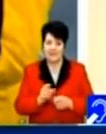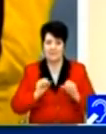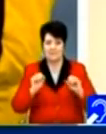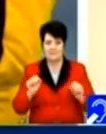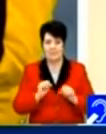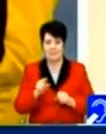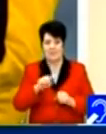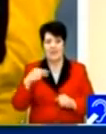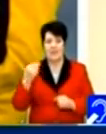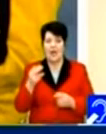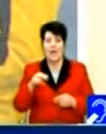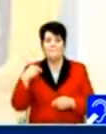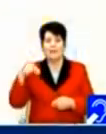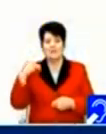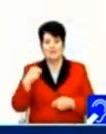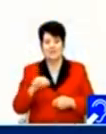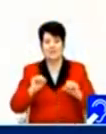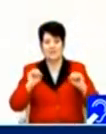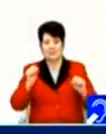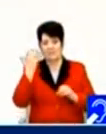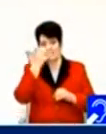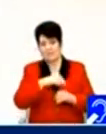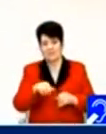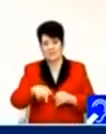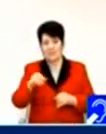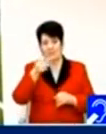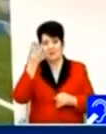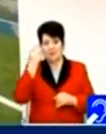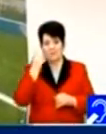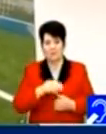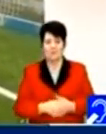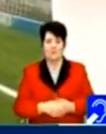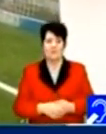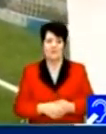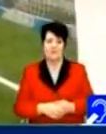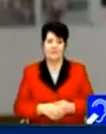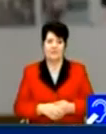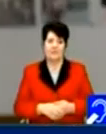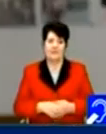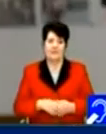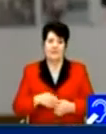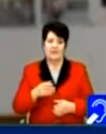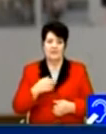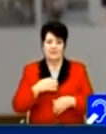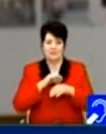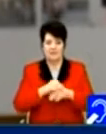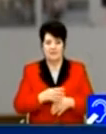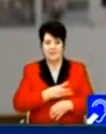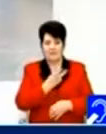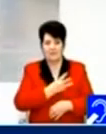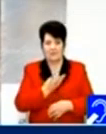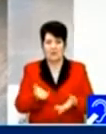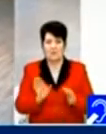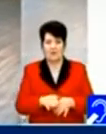Gheorghe este președintele Federației Sportivilor Nevăzători din Republica Moldova. Sigur că vederea s-a dus, dar pasiunea mi-a rămas și mai